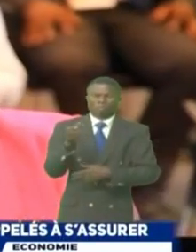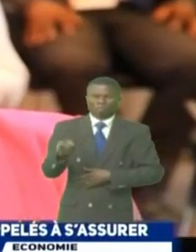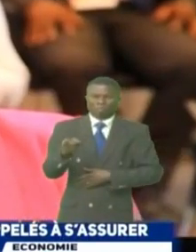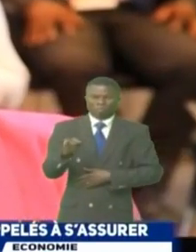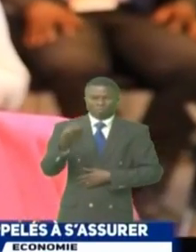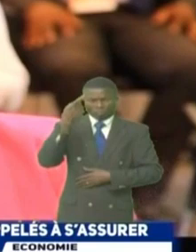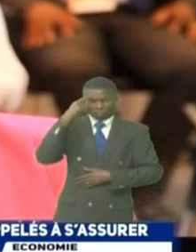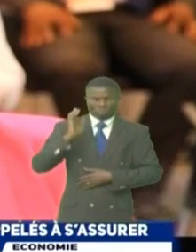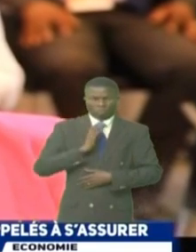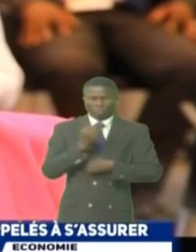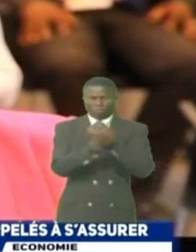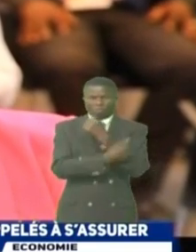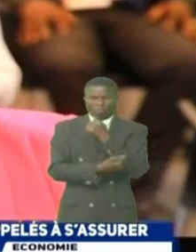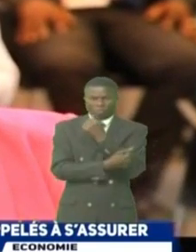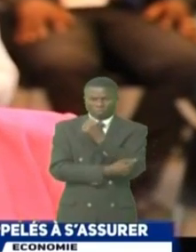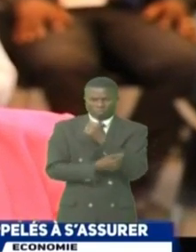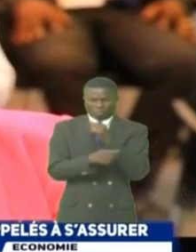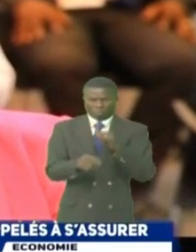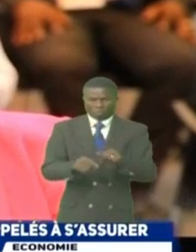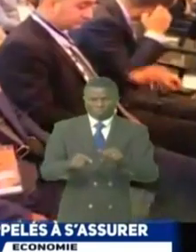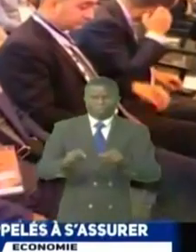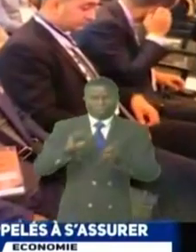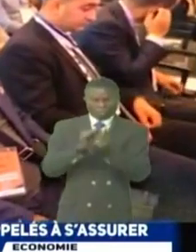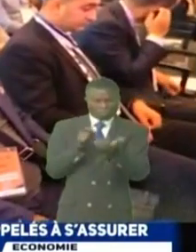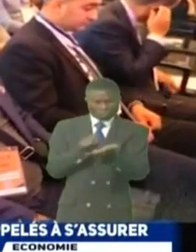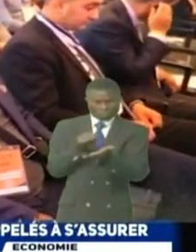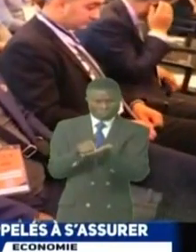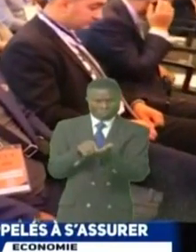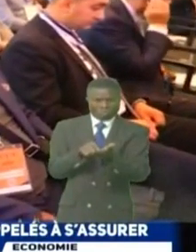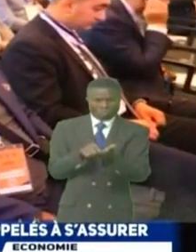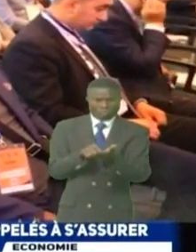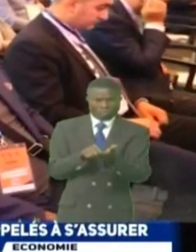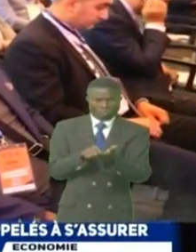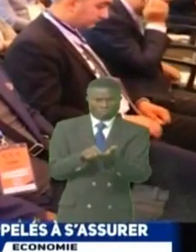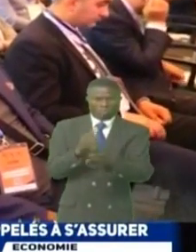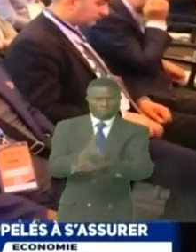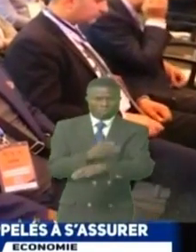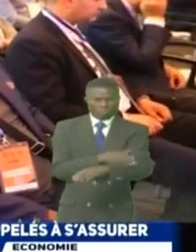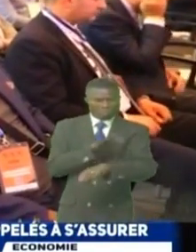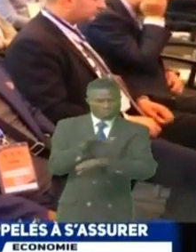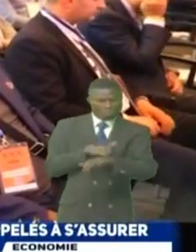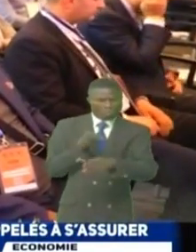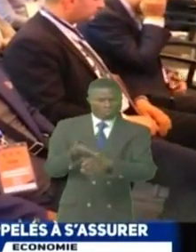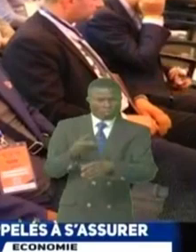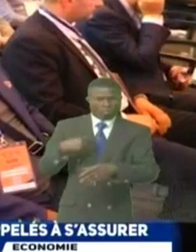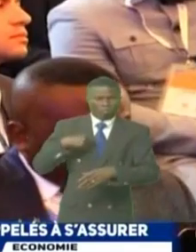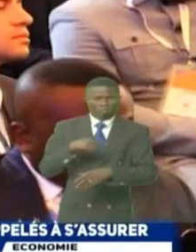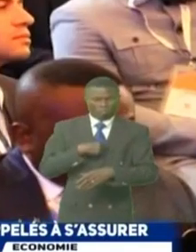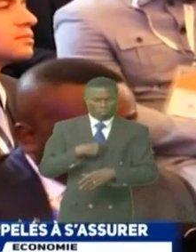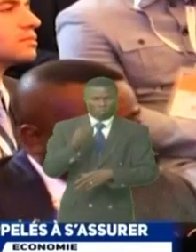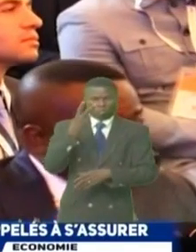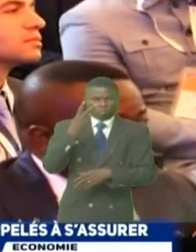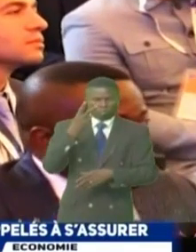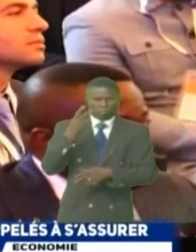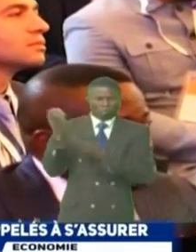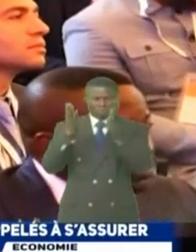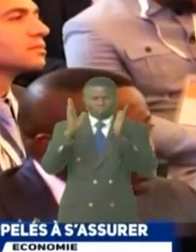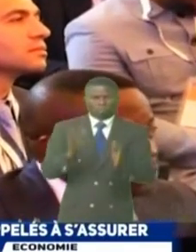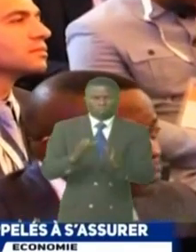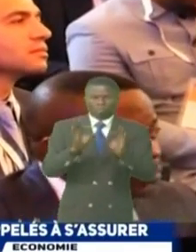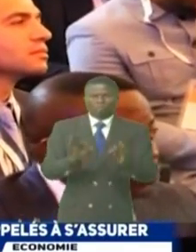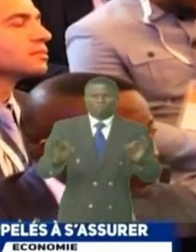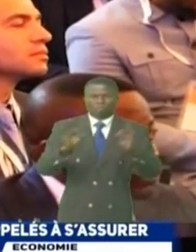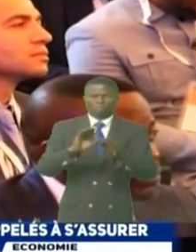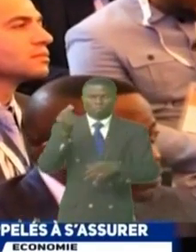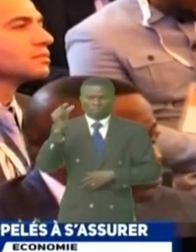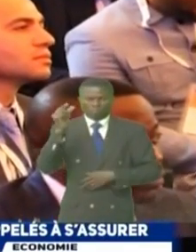niveau de notre pays aujourd'hui, nous voyons que ce secteur qui est en nette progression, et nous avons rappelé aux opérateurs miniers qu'ils ont le devoir de